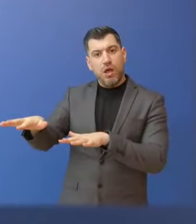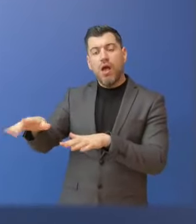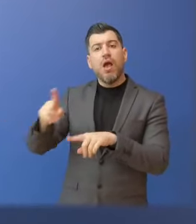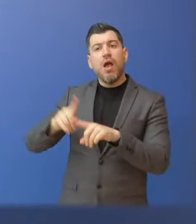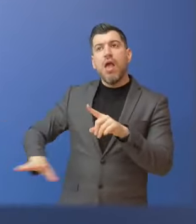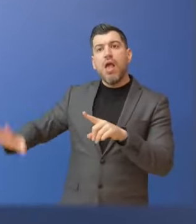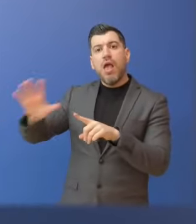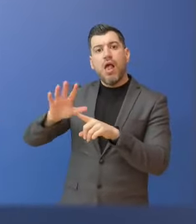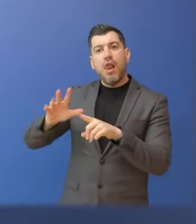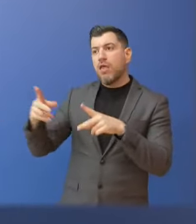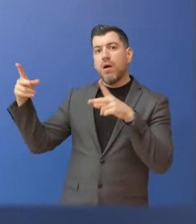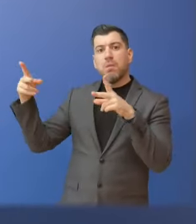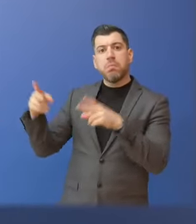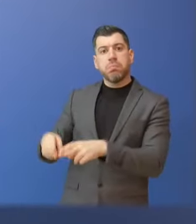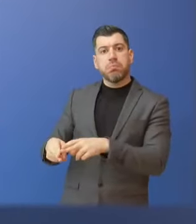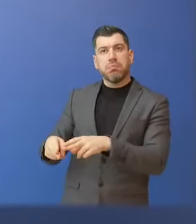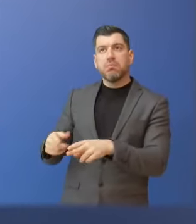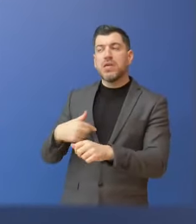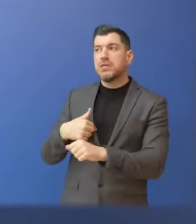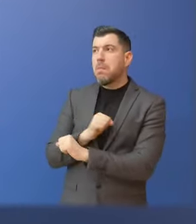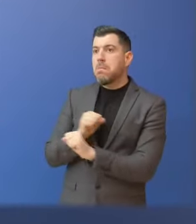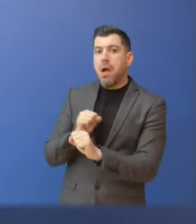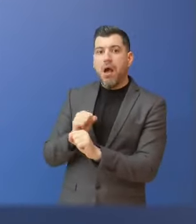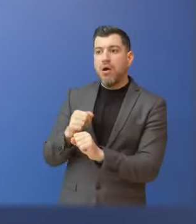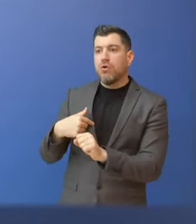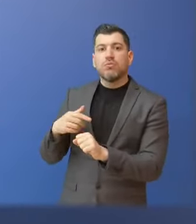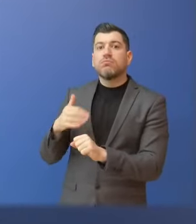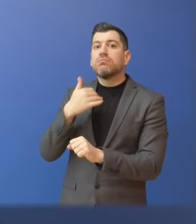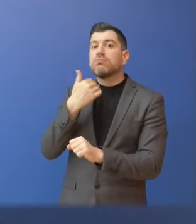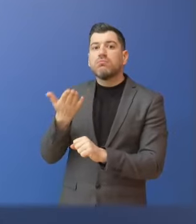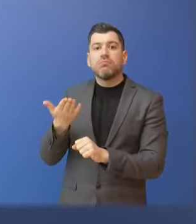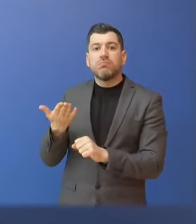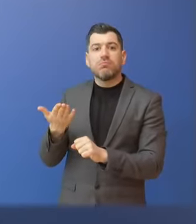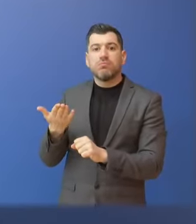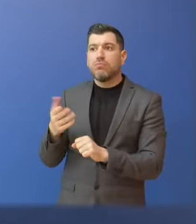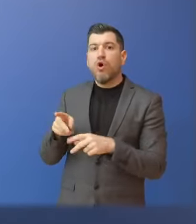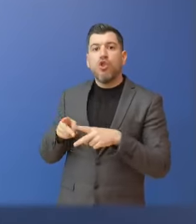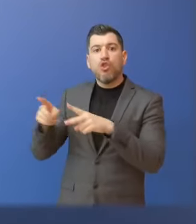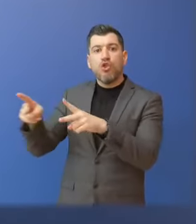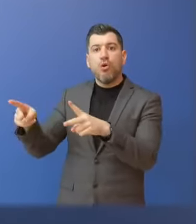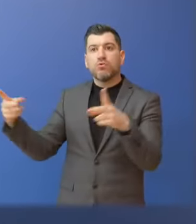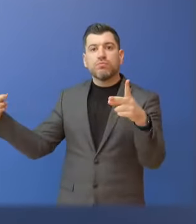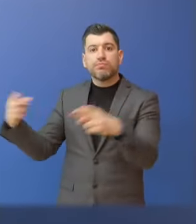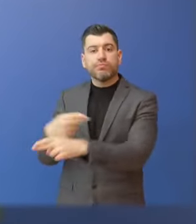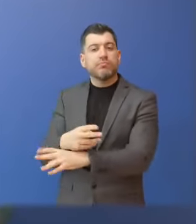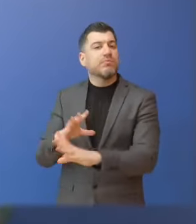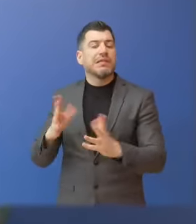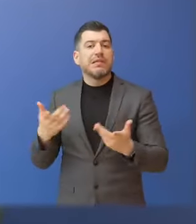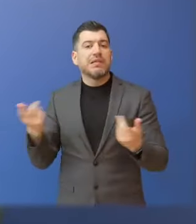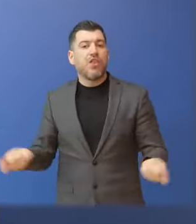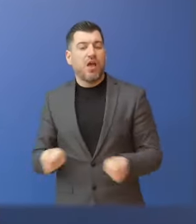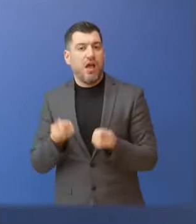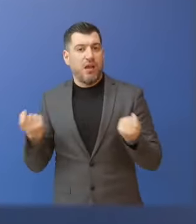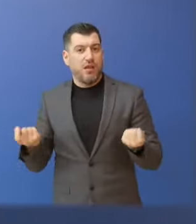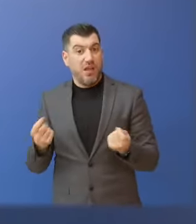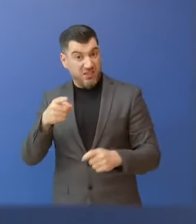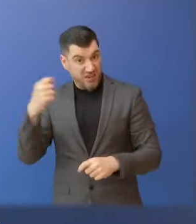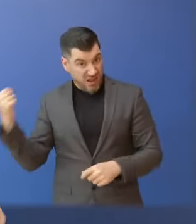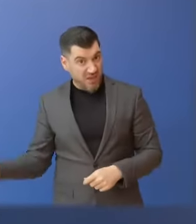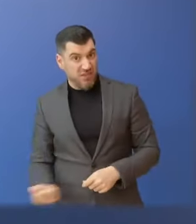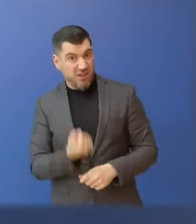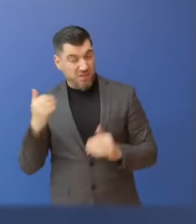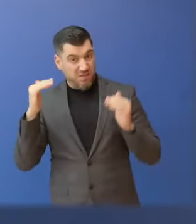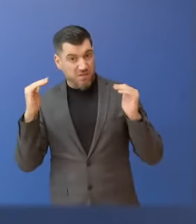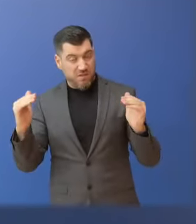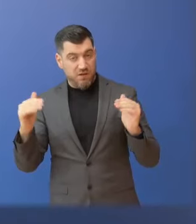κυβέρνηση θα είστε και εκεί τόσο σκληροί όσο δηλώνεται με τις καταλήψεις οι αγρότες είναι μια πάρα πολύ σημαντική